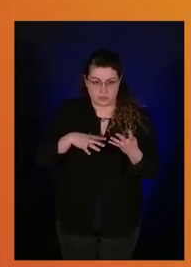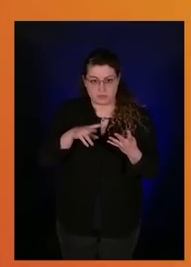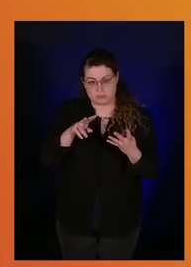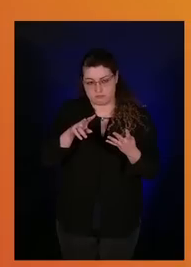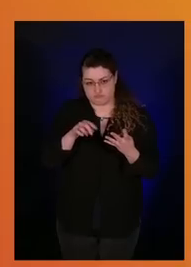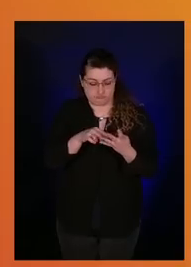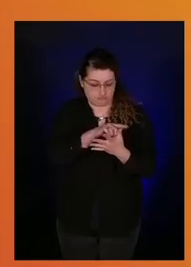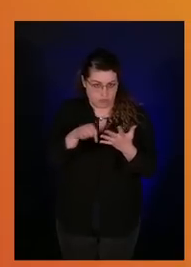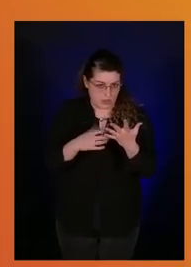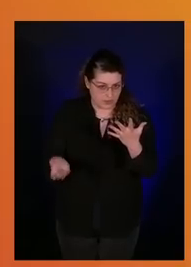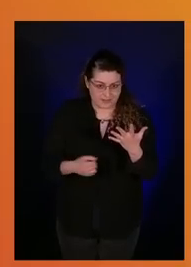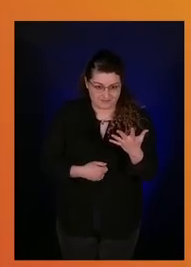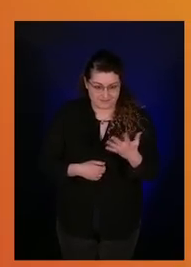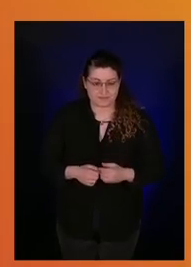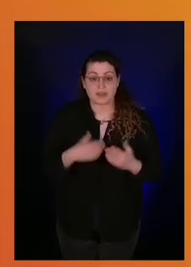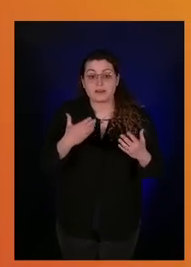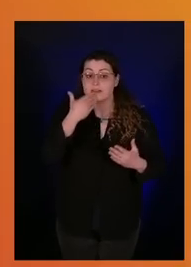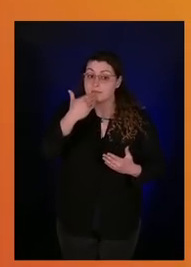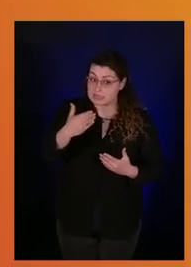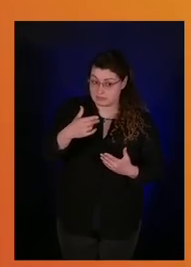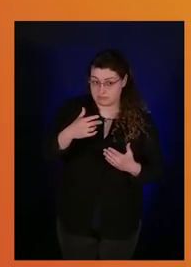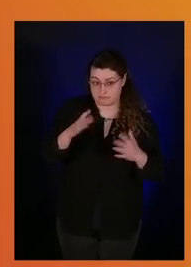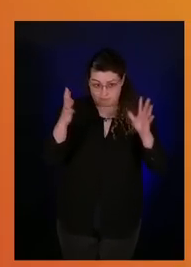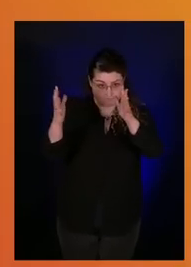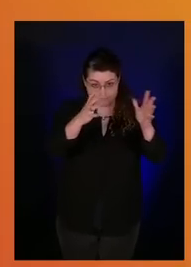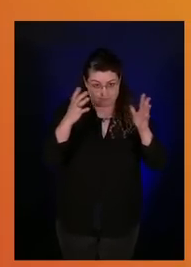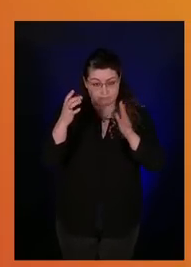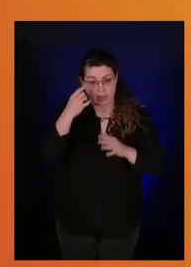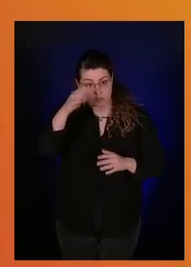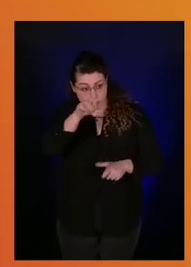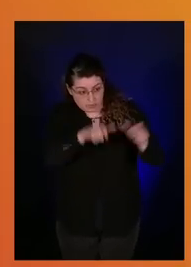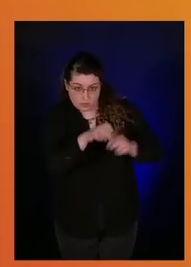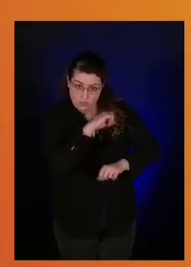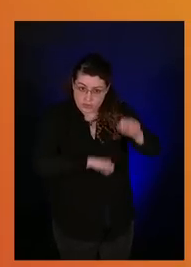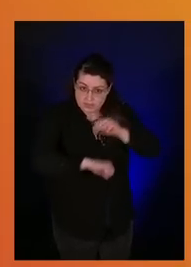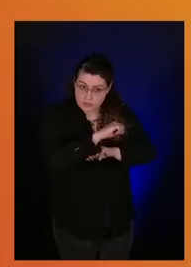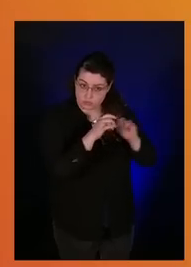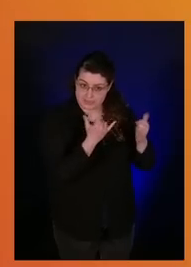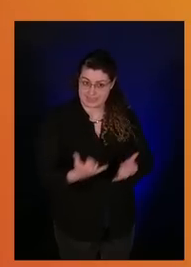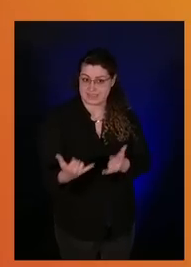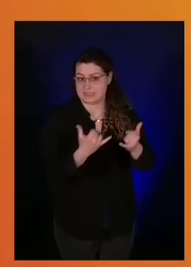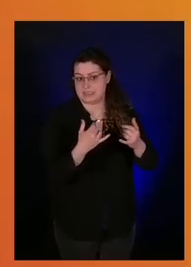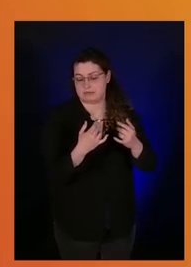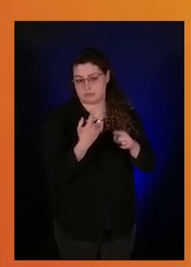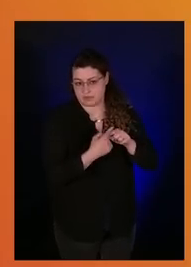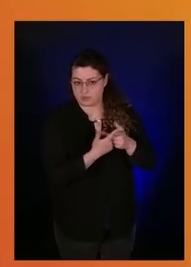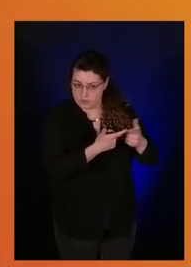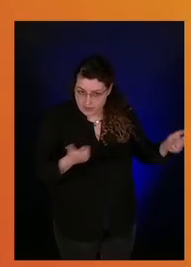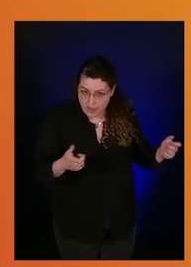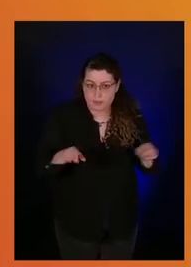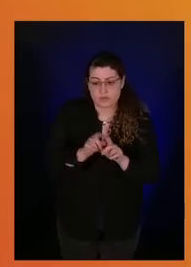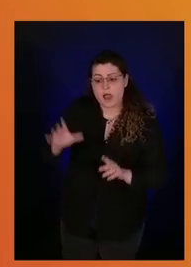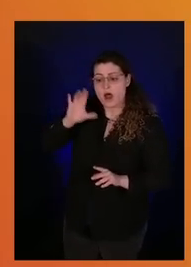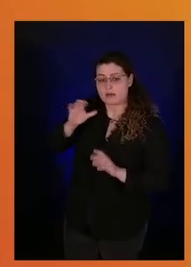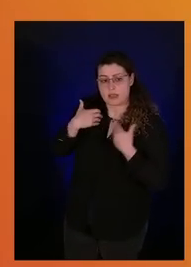Alphonse. Voilà, merci beaucoup pour votre accueil chaleureux, à la fois pour les organisations qui sont parmi nous, mais aussi pour les anciens camarades du